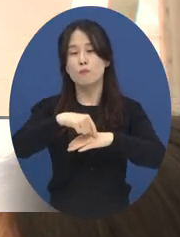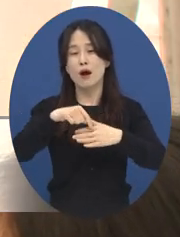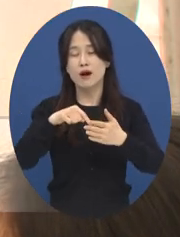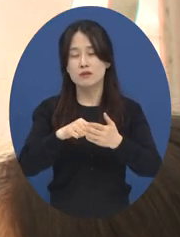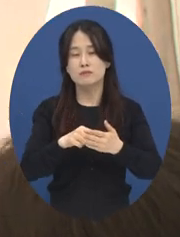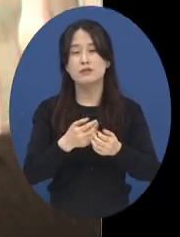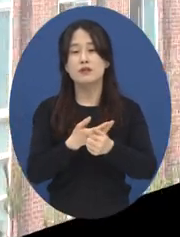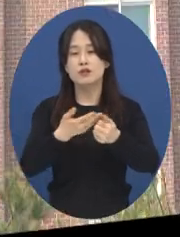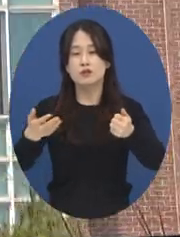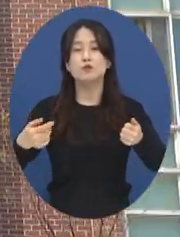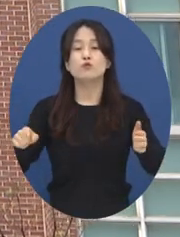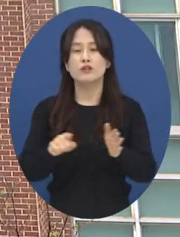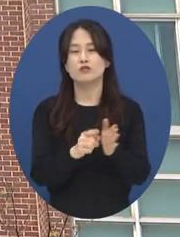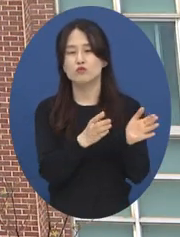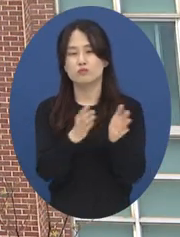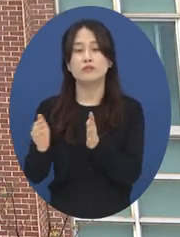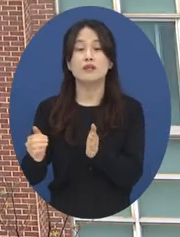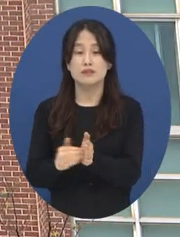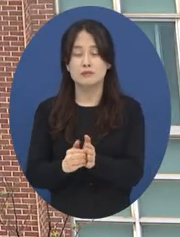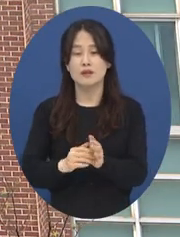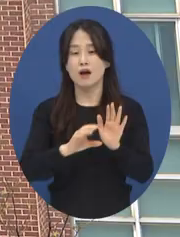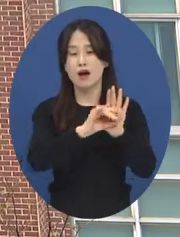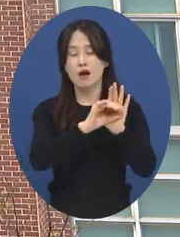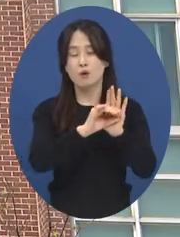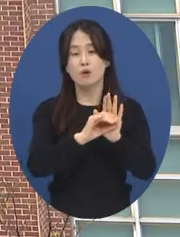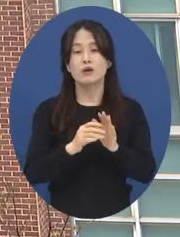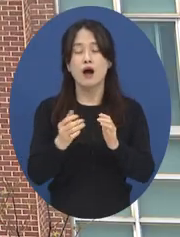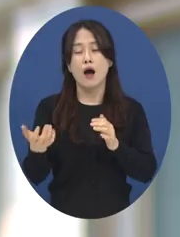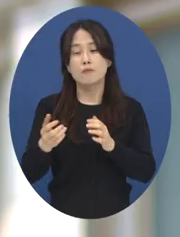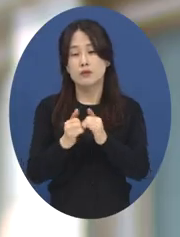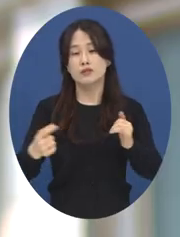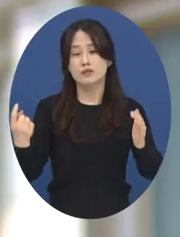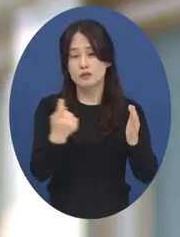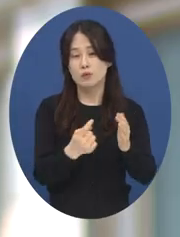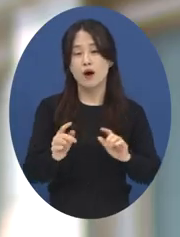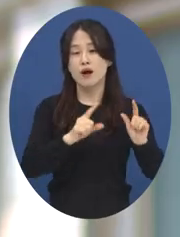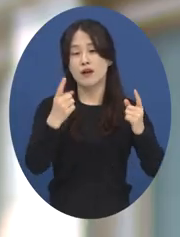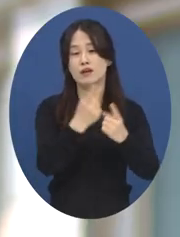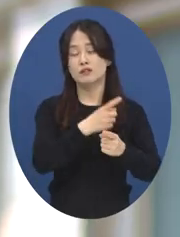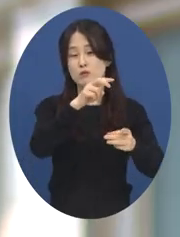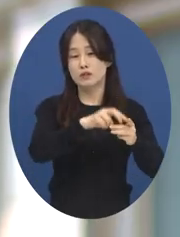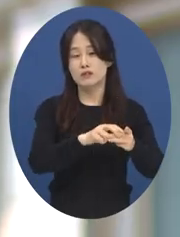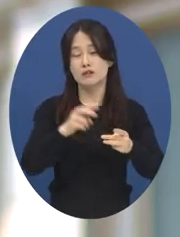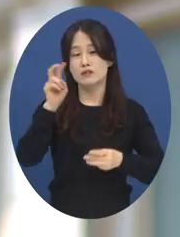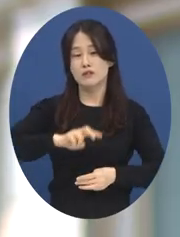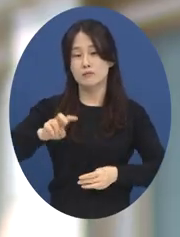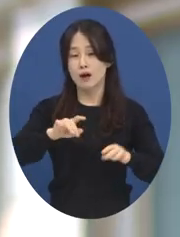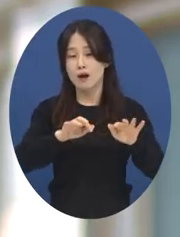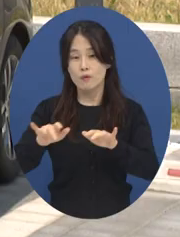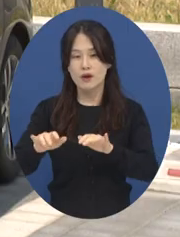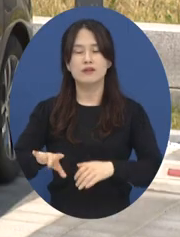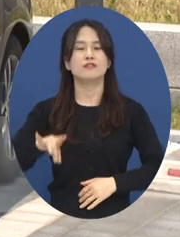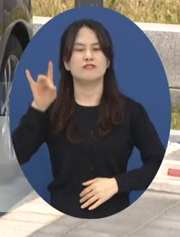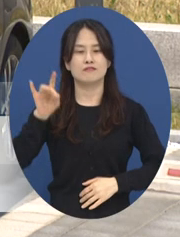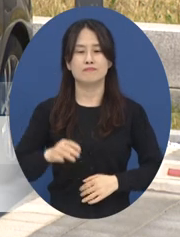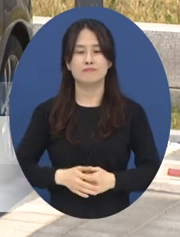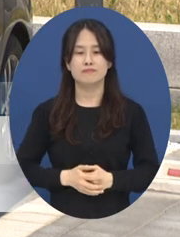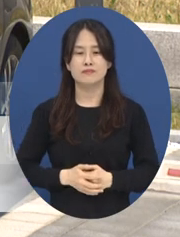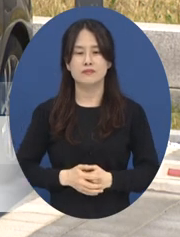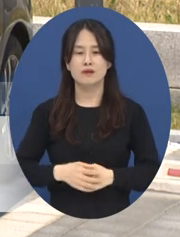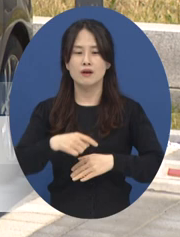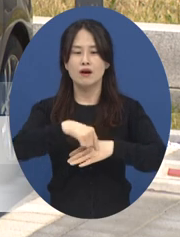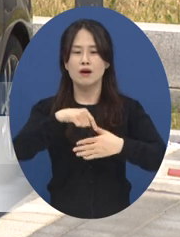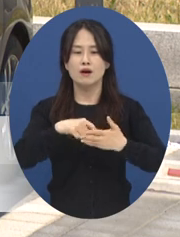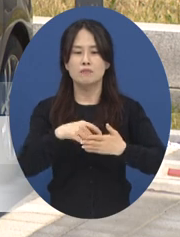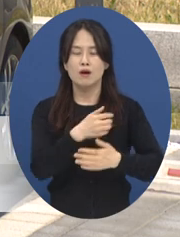준비한 공연입니다. 코로나19 경증 환자들이 입소한 생활치료센터에서 공연하는 건 이번이 처음입니다. 그리고 심적으로